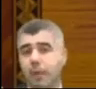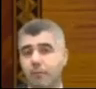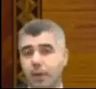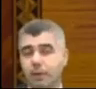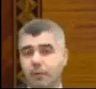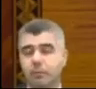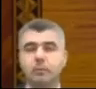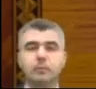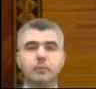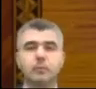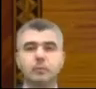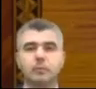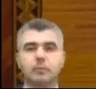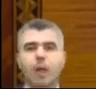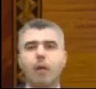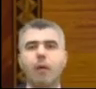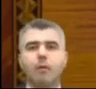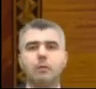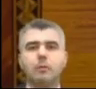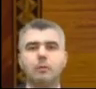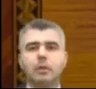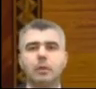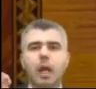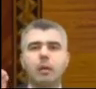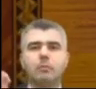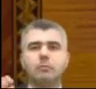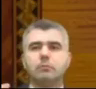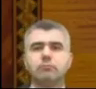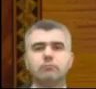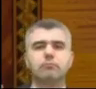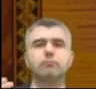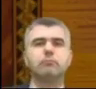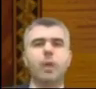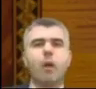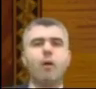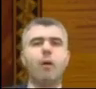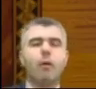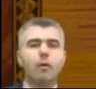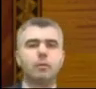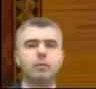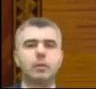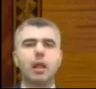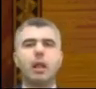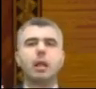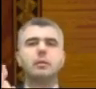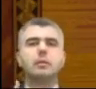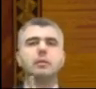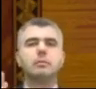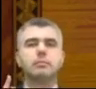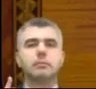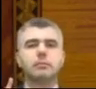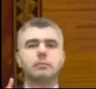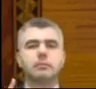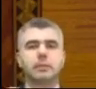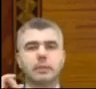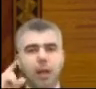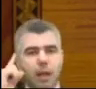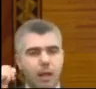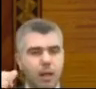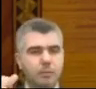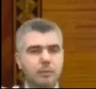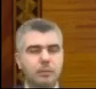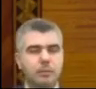قديمة. لا أستطيع هنا أن أتذكر كل السفراء الذين جالوا ضفتي المغرب منذ عصر